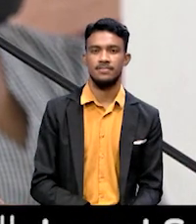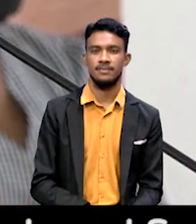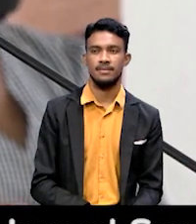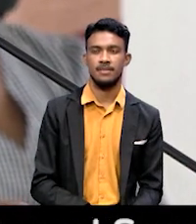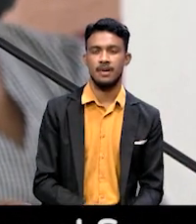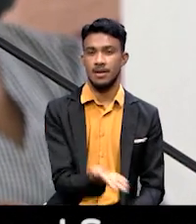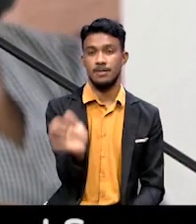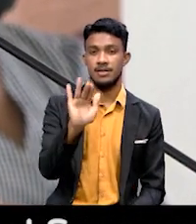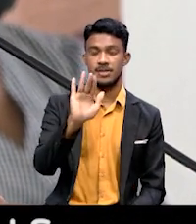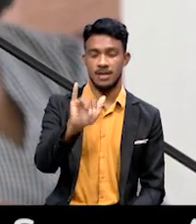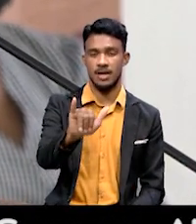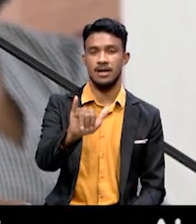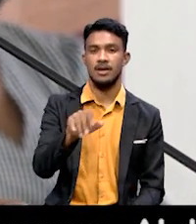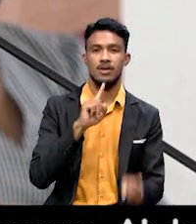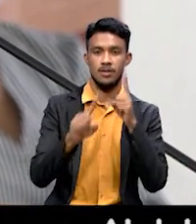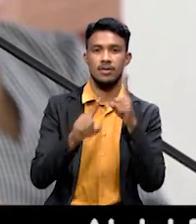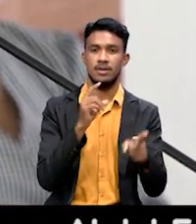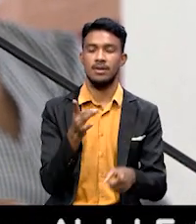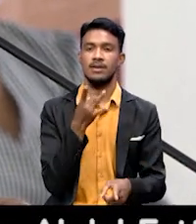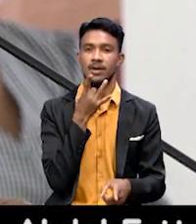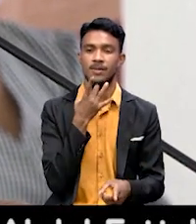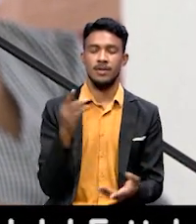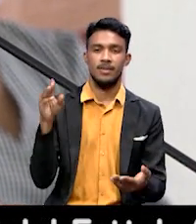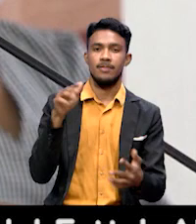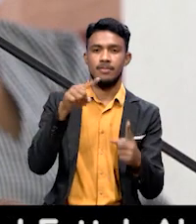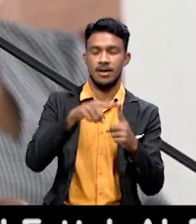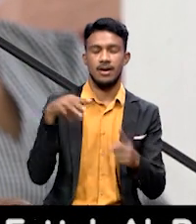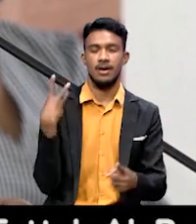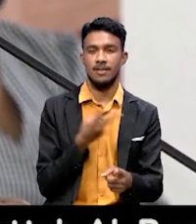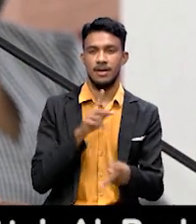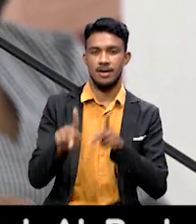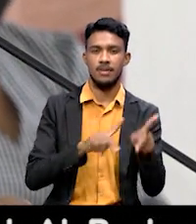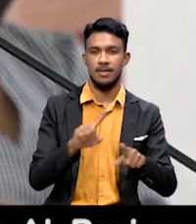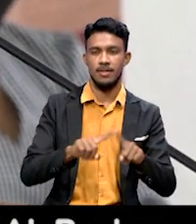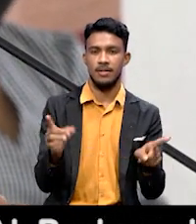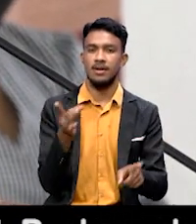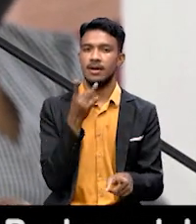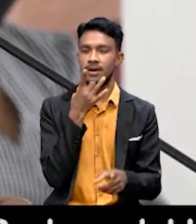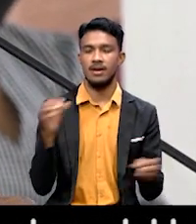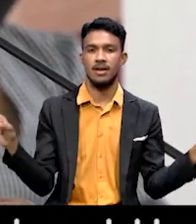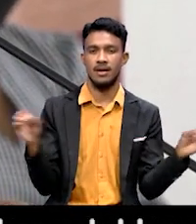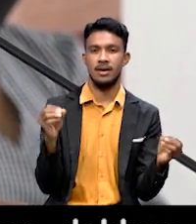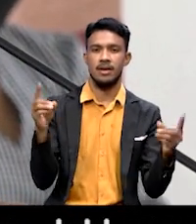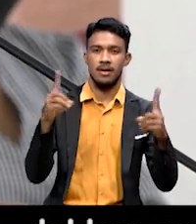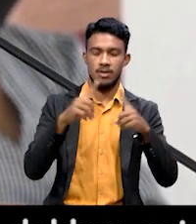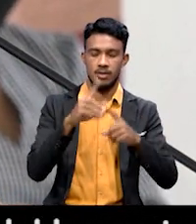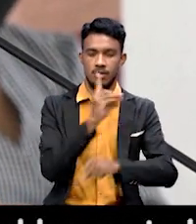Kita bawa sirah hati-hati dengan kata ah ini apa ahmi populasi ini. Ahmi ini ah ini lah iya ini. Itu hati orang ah ini lah itu.